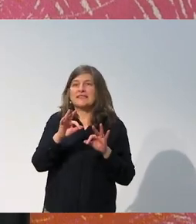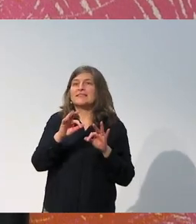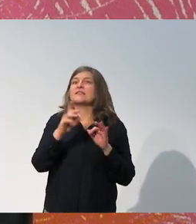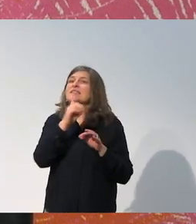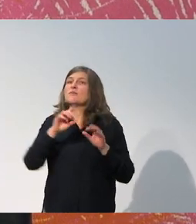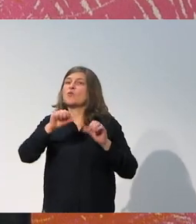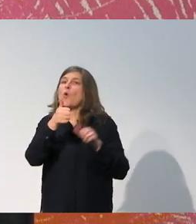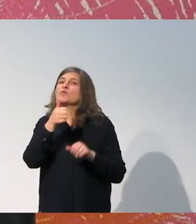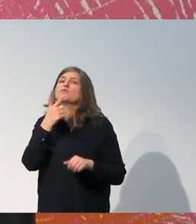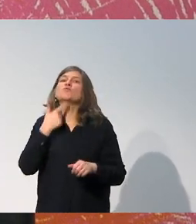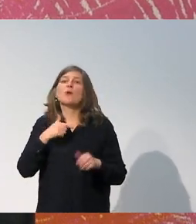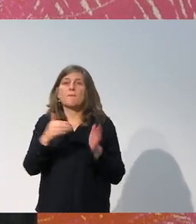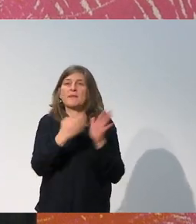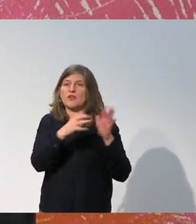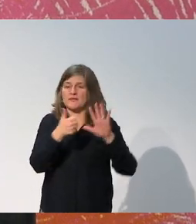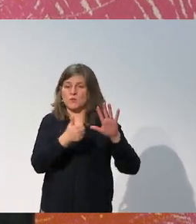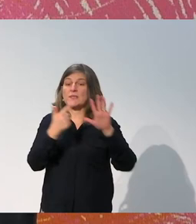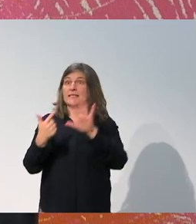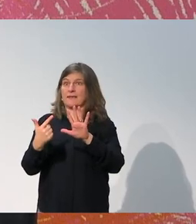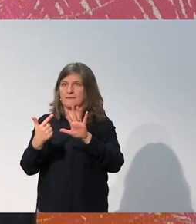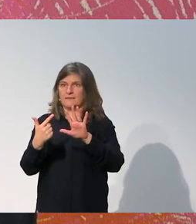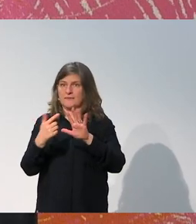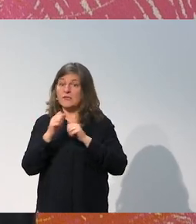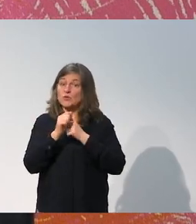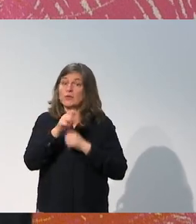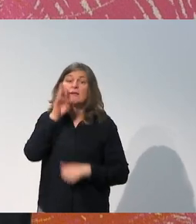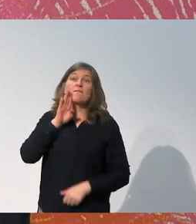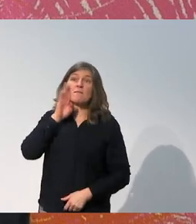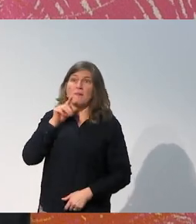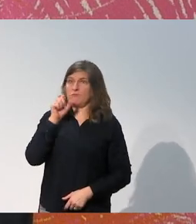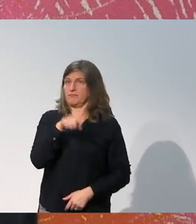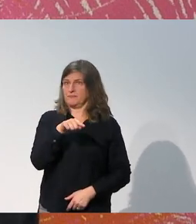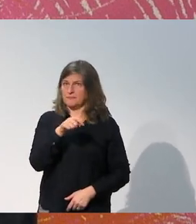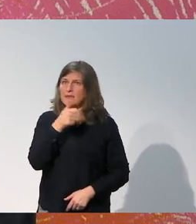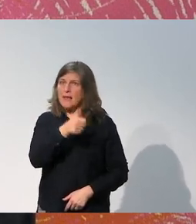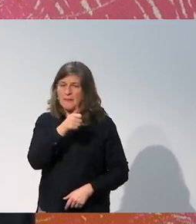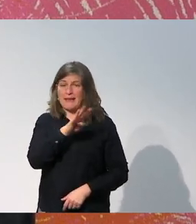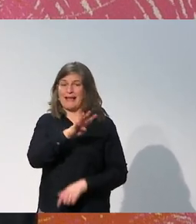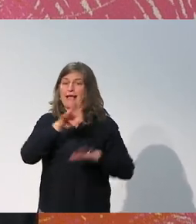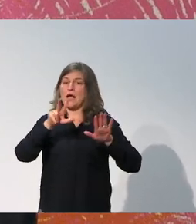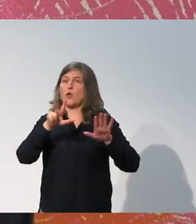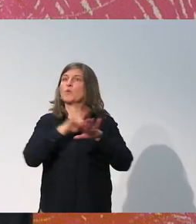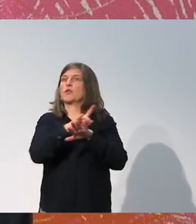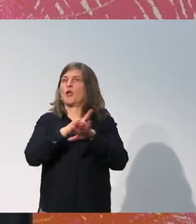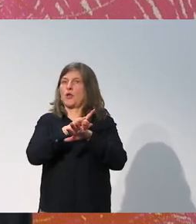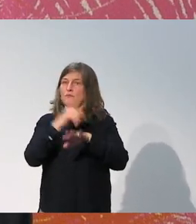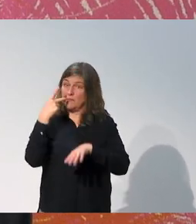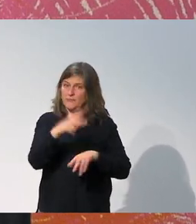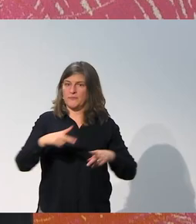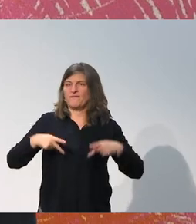1967 pour le premier chapitre qui raconte, par le regard de la mère, 48 heures de la vie d'une femme.